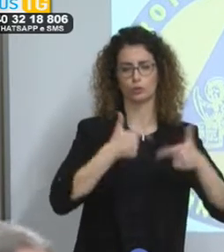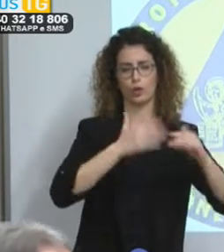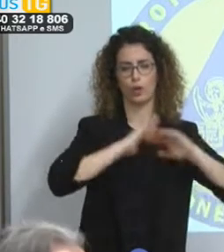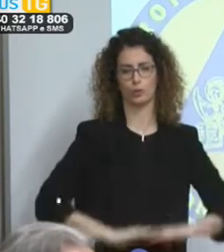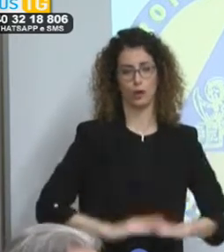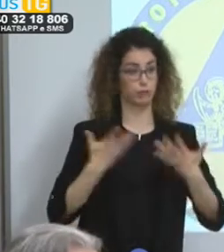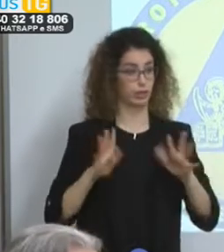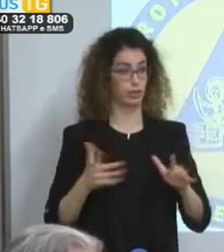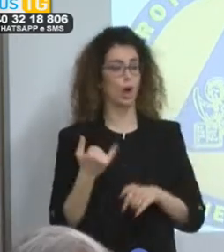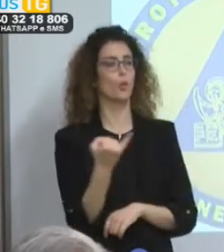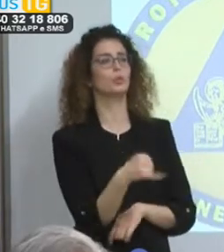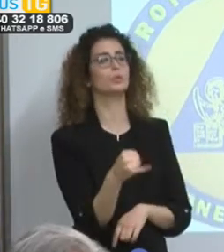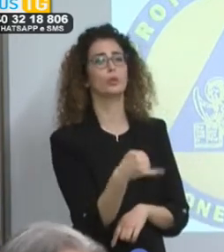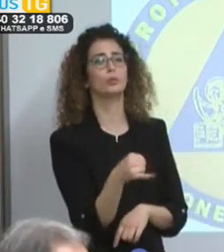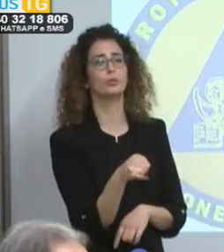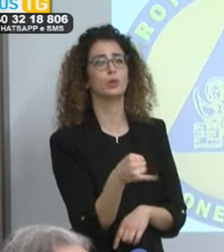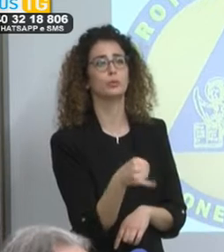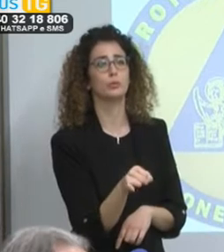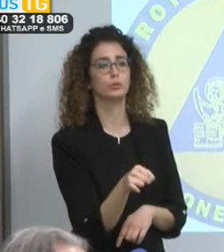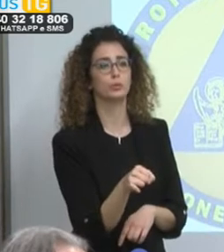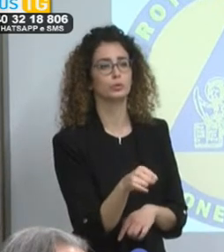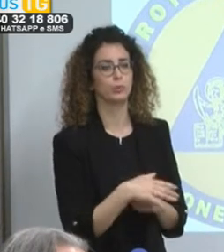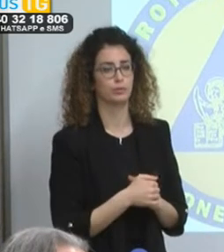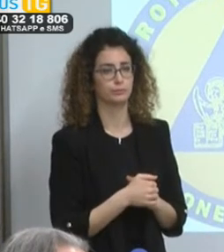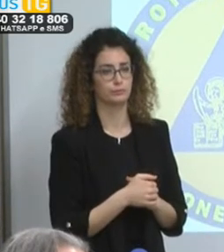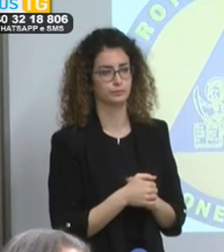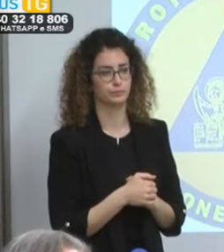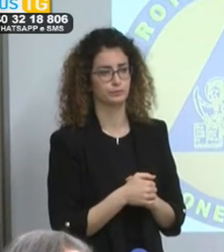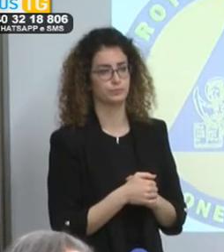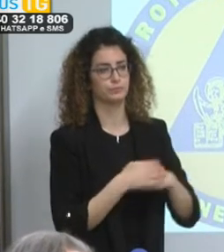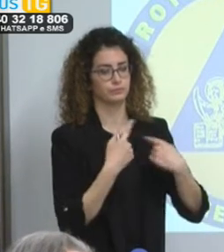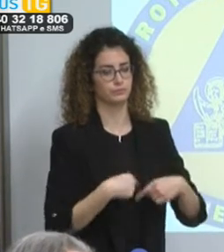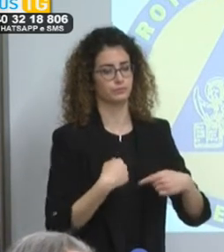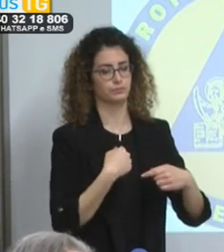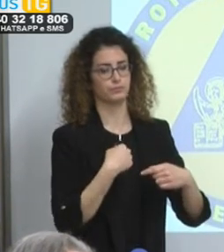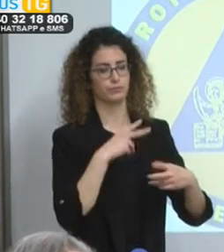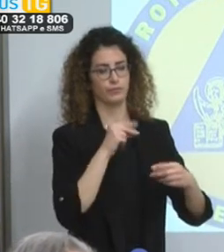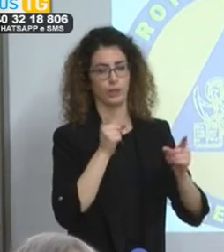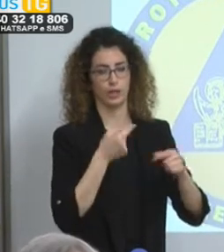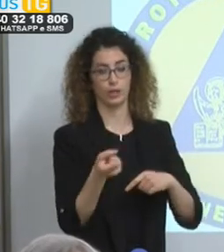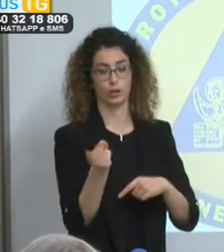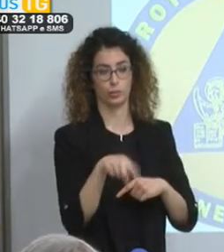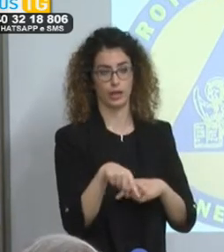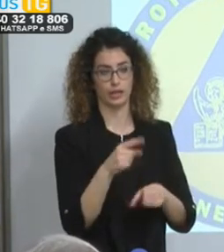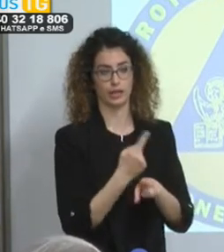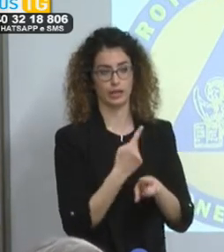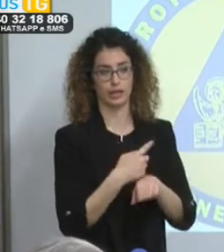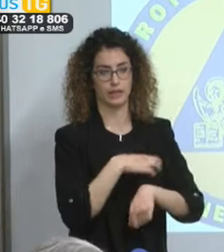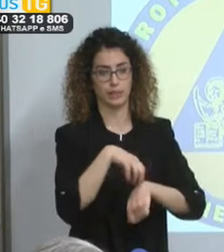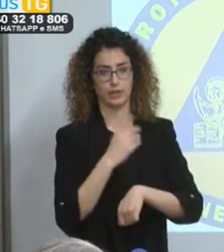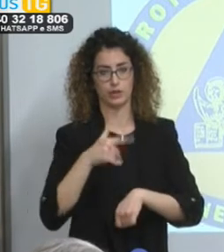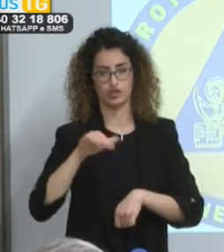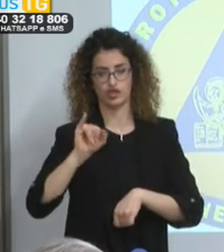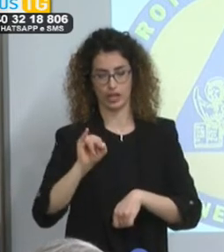Basta ragazzi. L'ultima cosa, ancora. Al volo. Dunque, abbiamo parlato del fatto che domani deve vedere il ministro